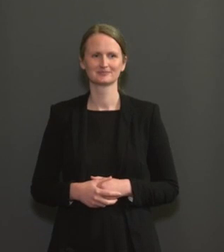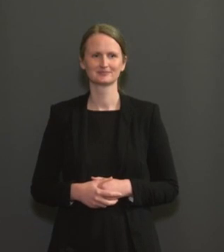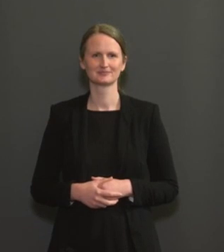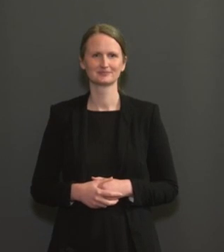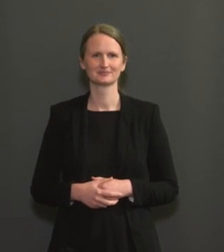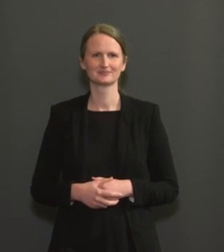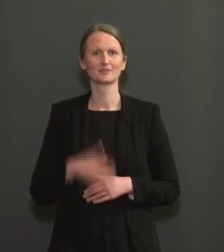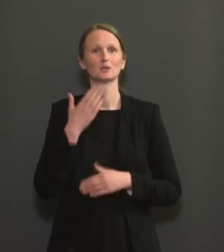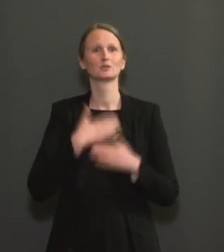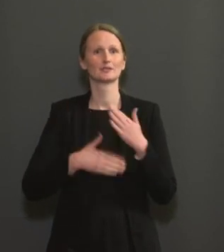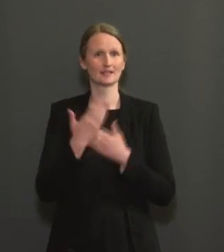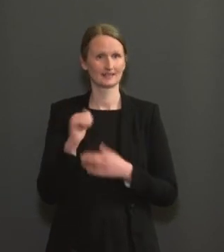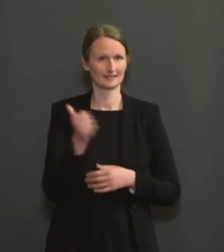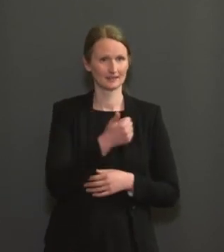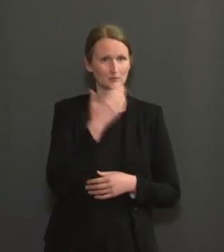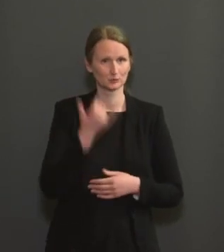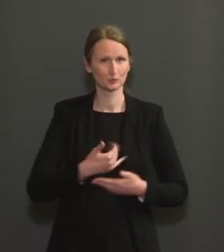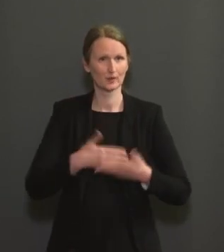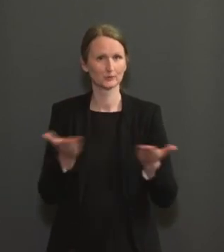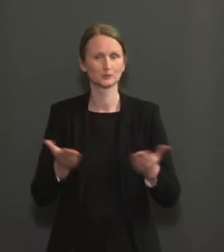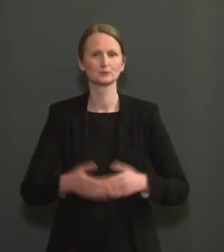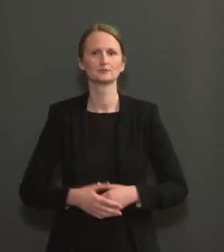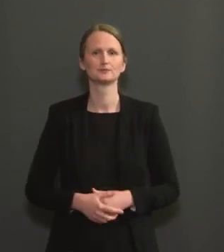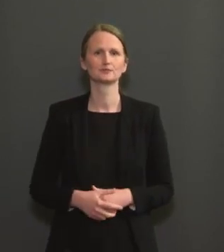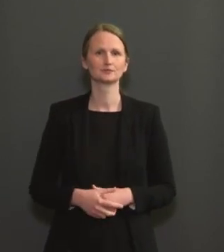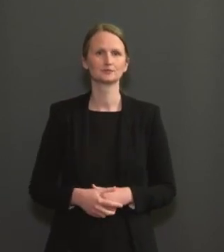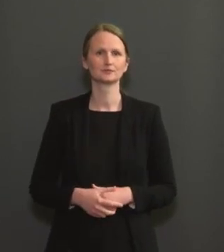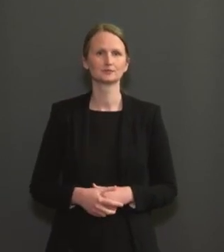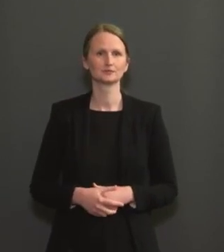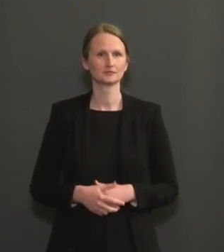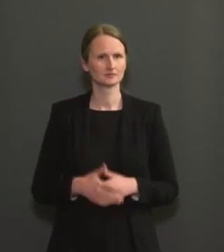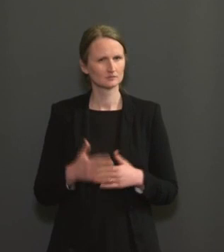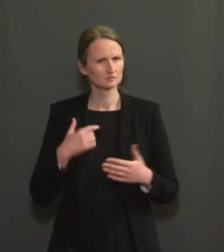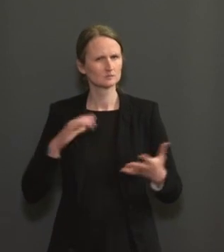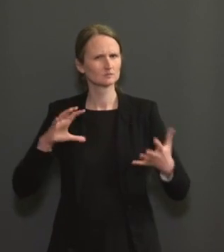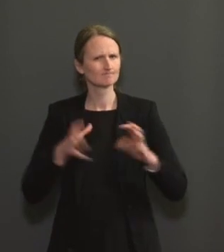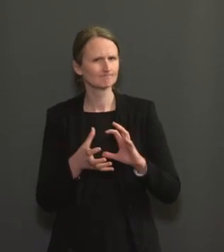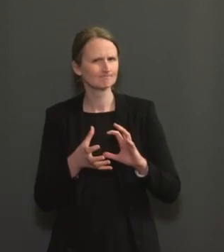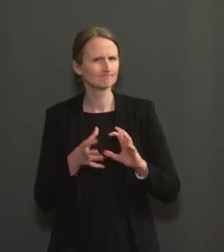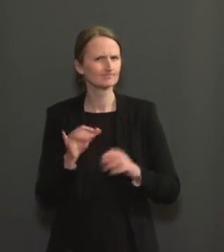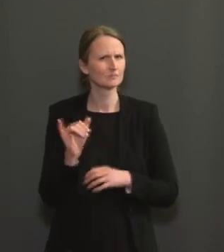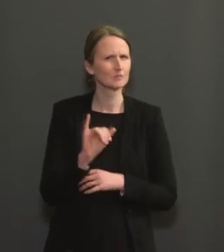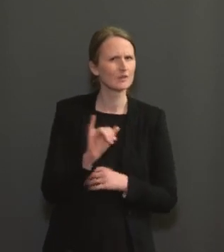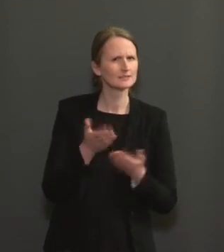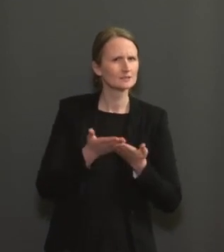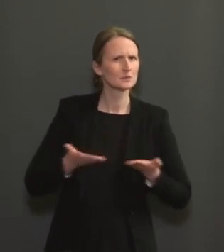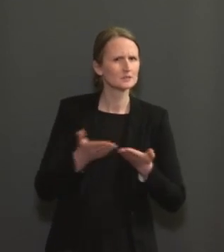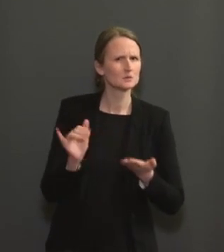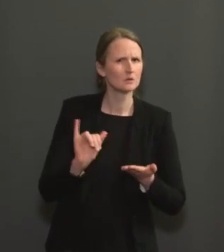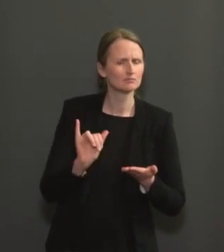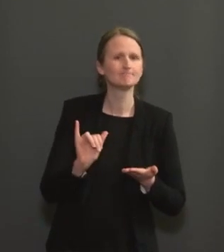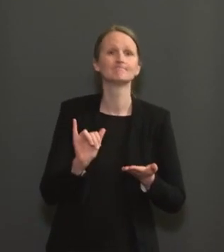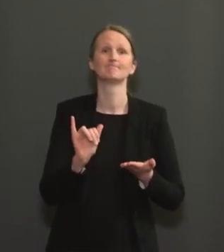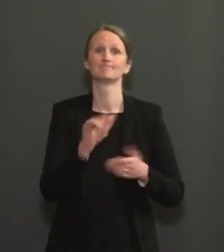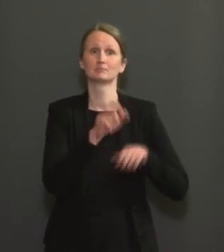Goedendag iedereen, bonjour à toutes, bonjour à tous. Alors en résumé, l'augmentation du taux d'infection se poursuit.